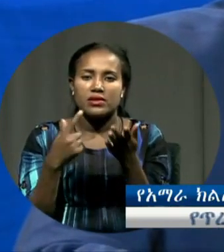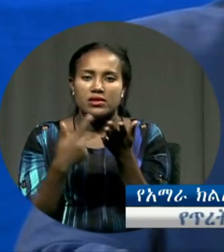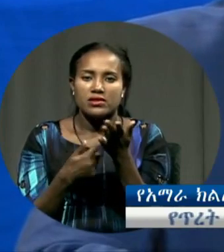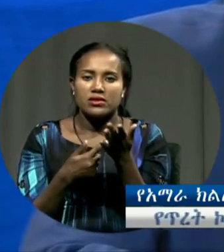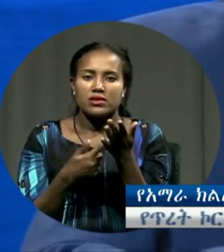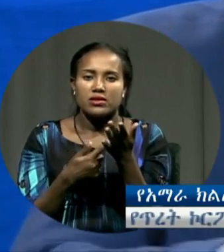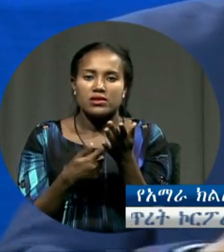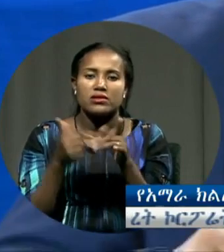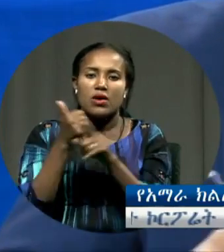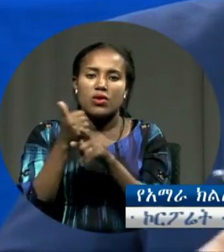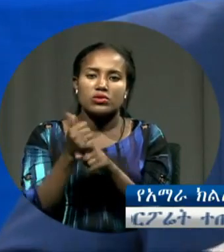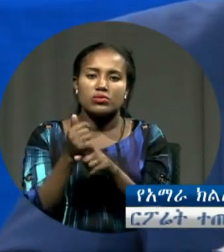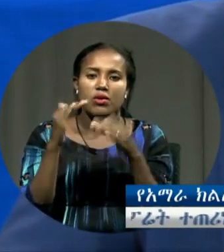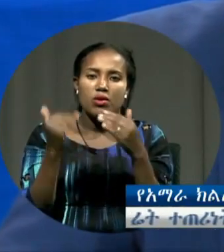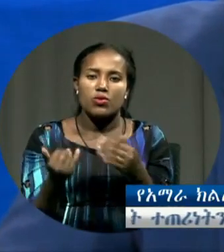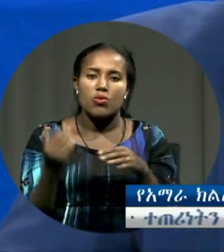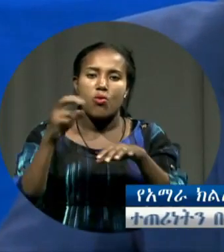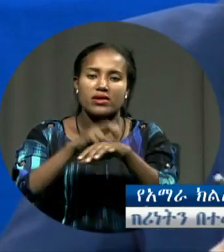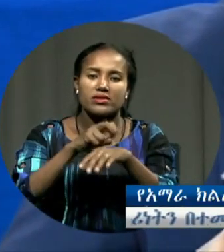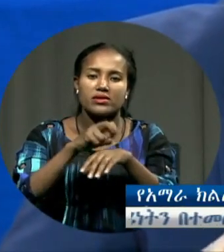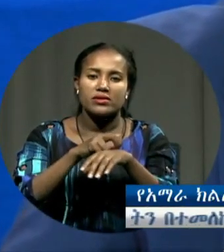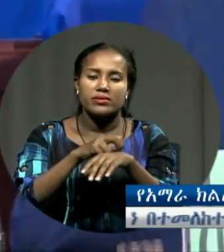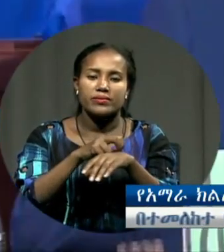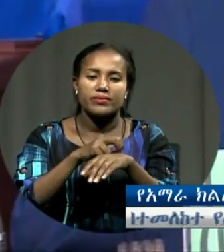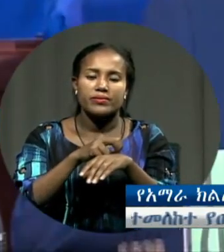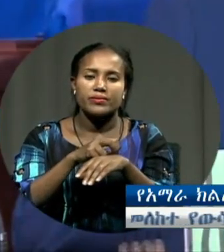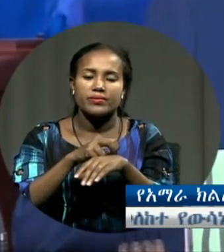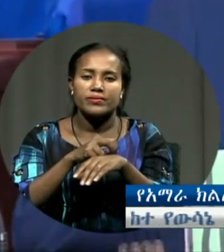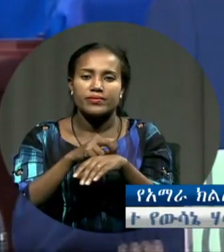እነኚህ ታጋዮች በአሁኑ ወቅት